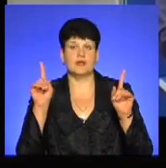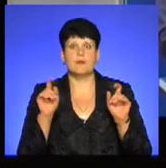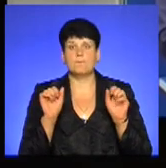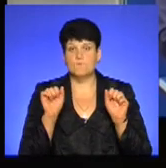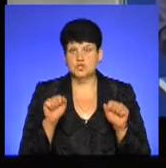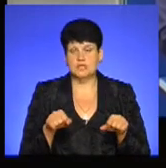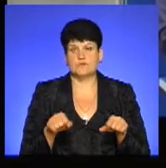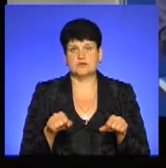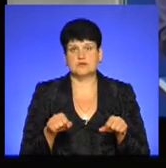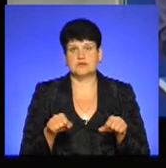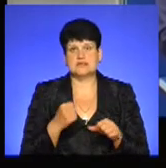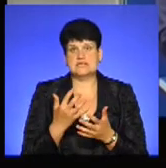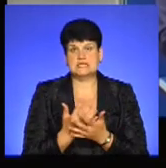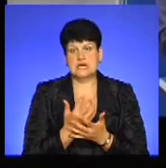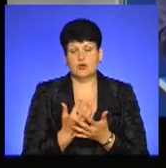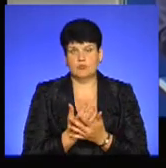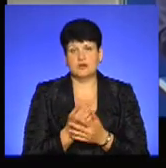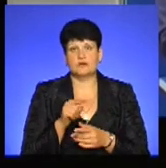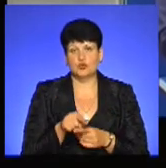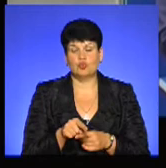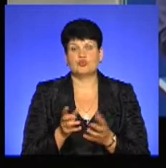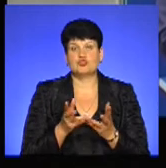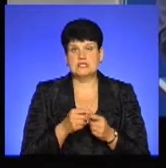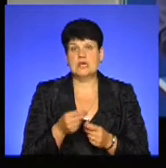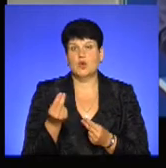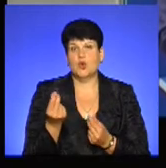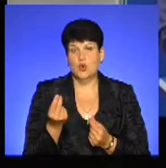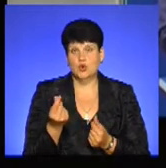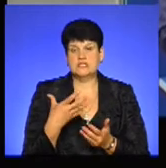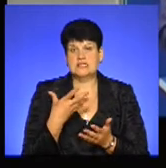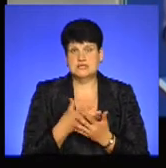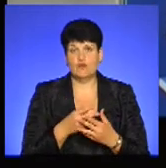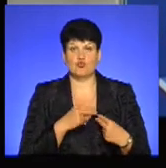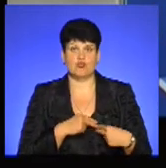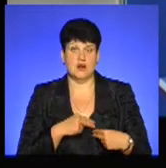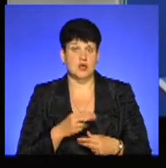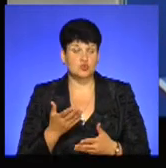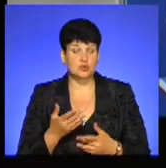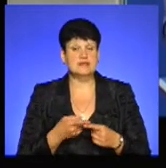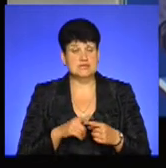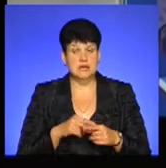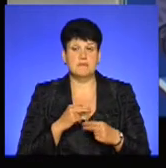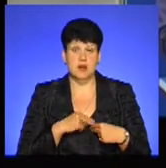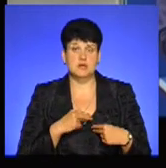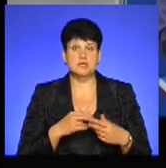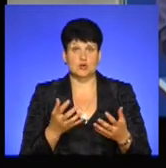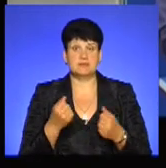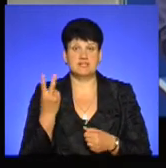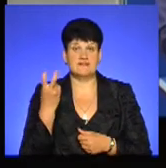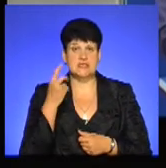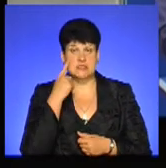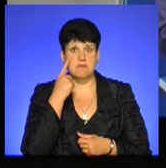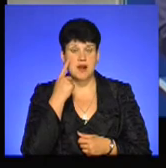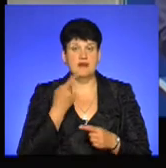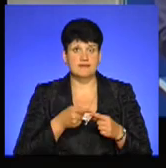можливості заробити в тому числі гроші за свою працю, адже це праця, отримати 200 балів – це